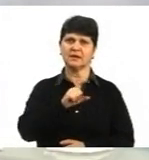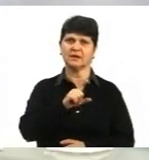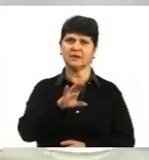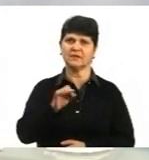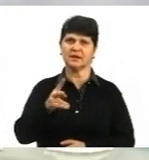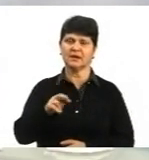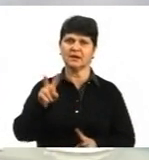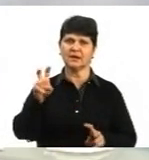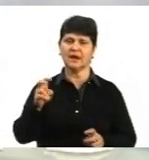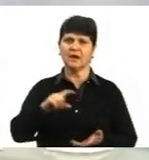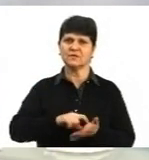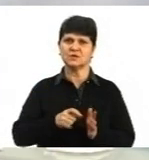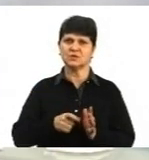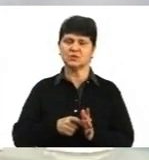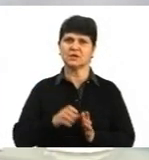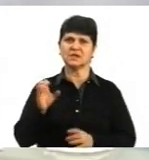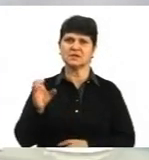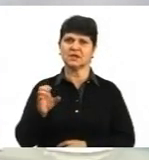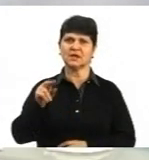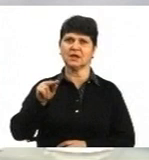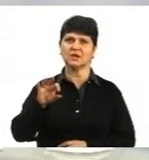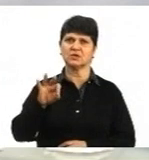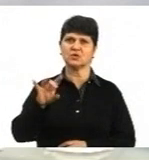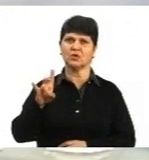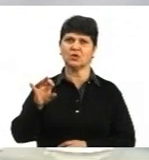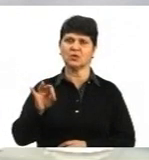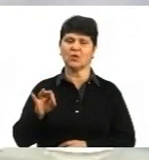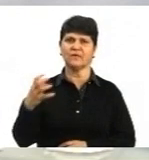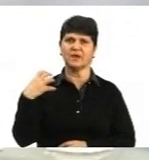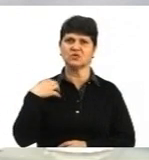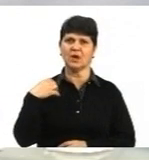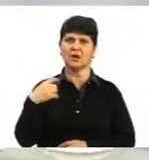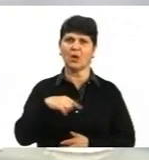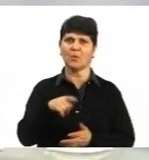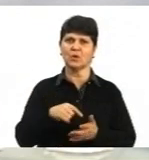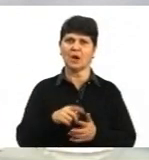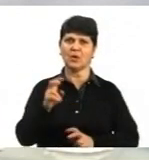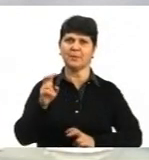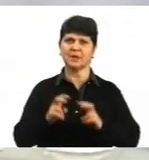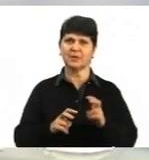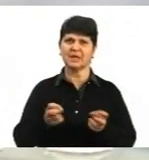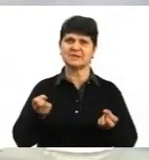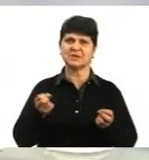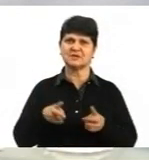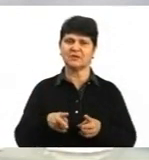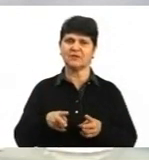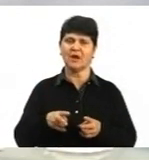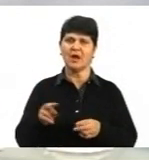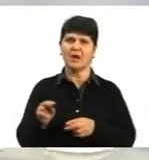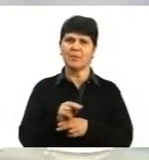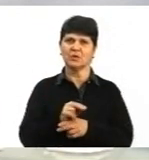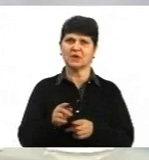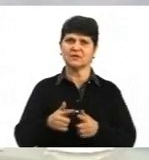Чернов, виконувач обов'язків комунального начальника директора комунального підприємства, спеціалізована монтажно-експлуатаційна дільниця